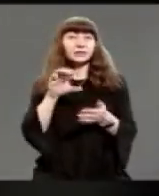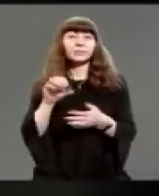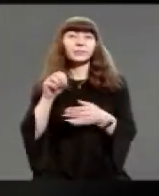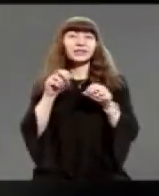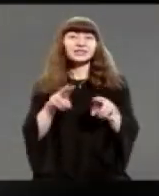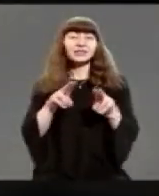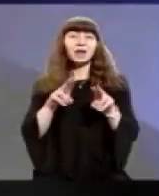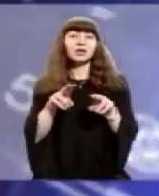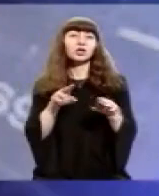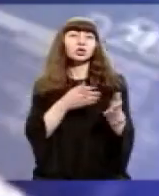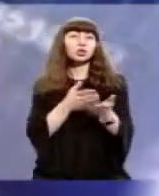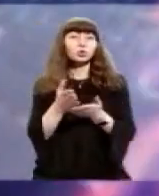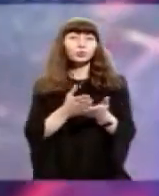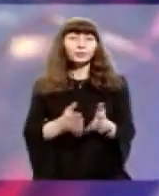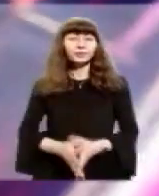служб.